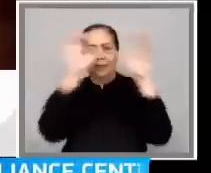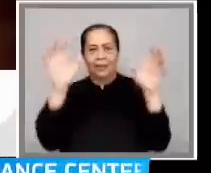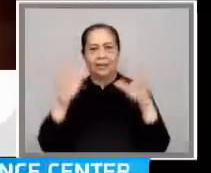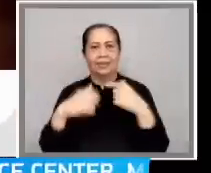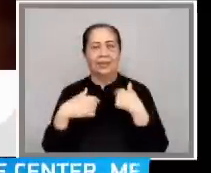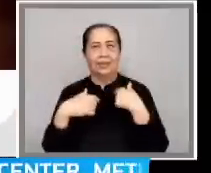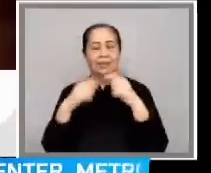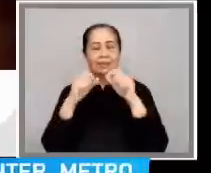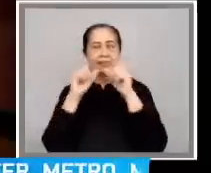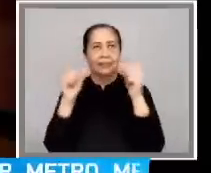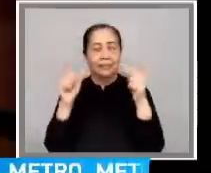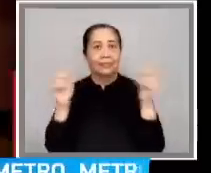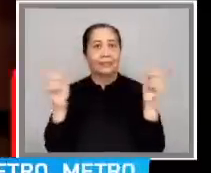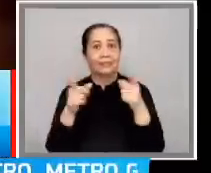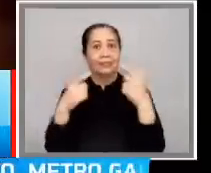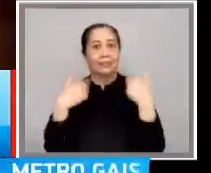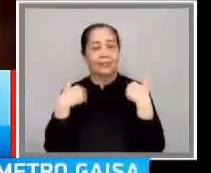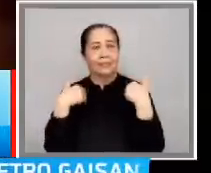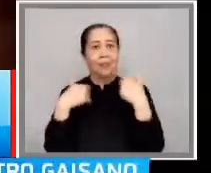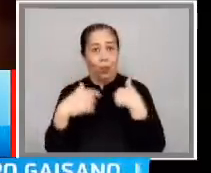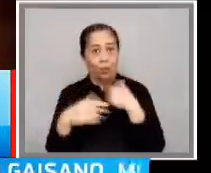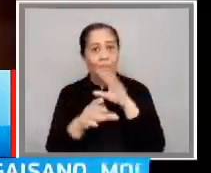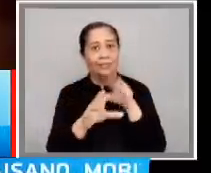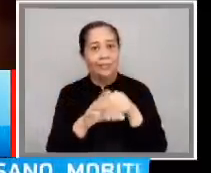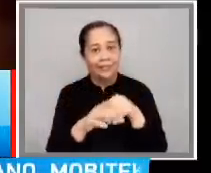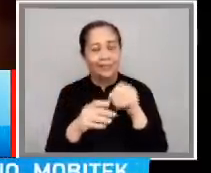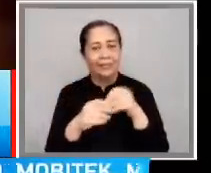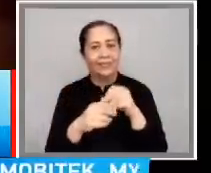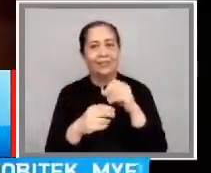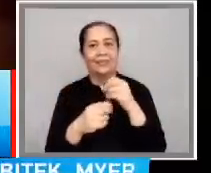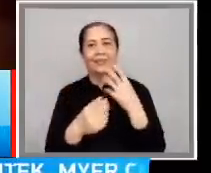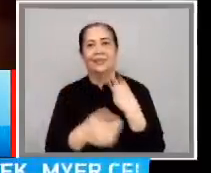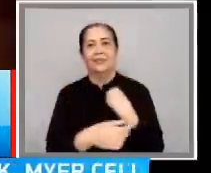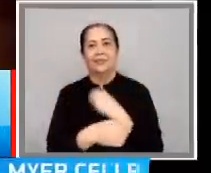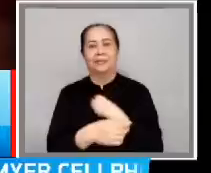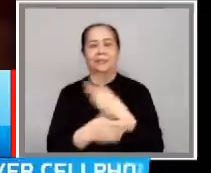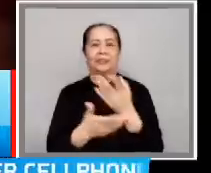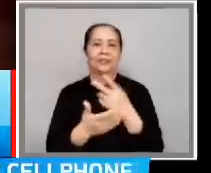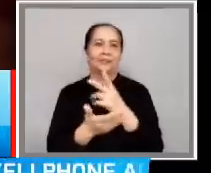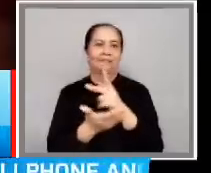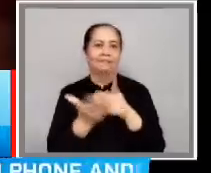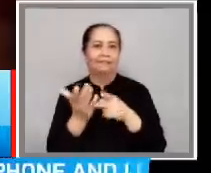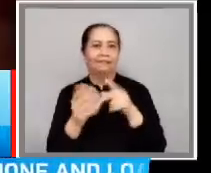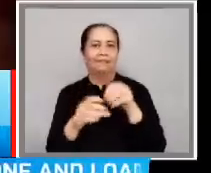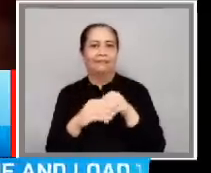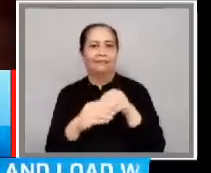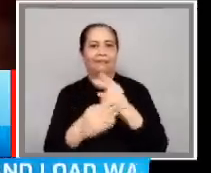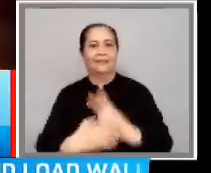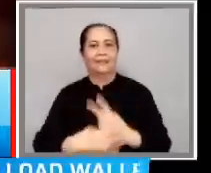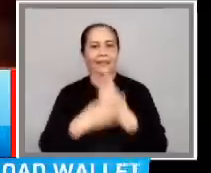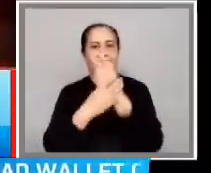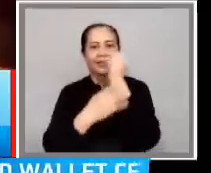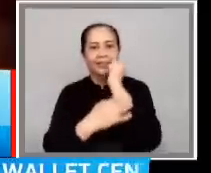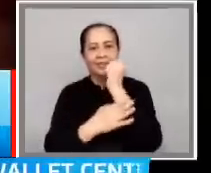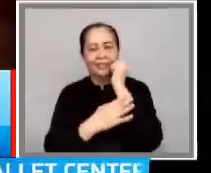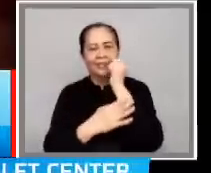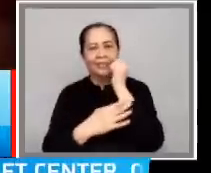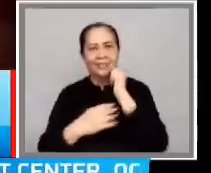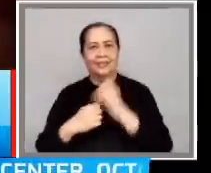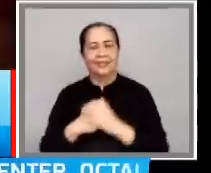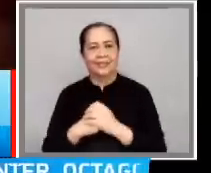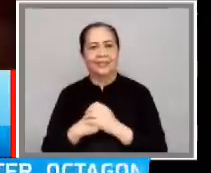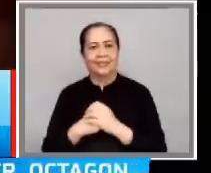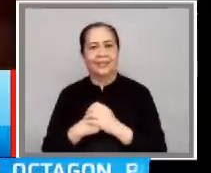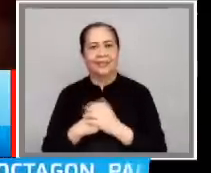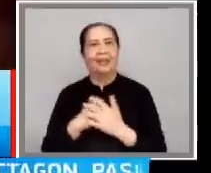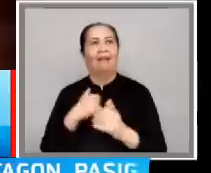sa lalaman ko. Part nga pala ako ng cast ng Voltes 5, ganun. Yung pag everyday ko nang part nga ako